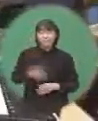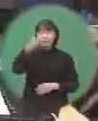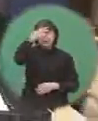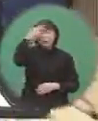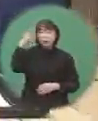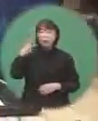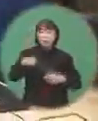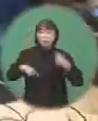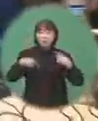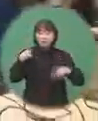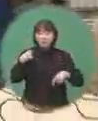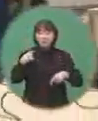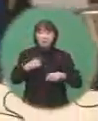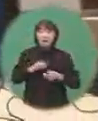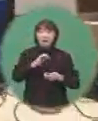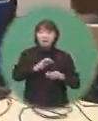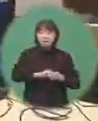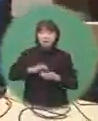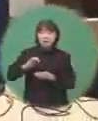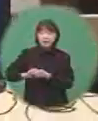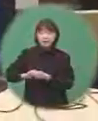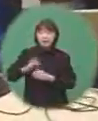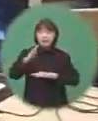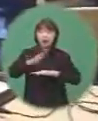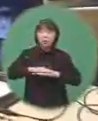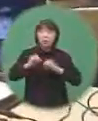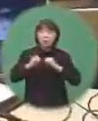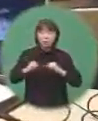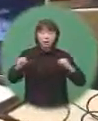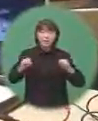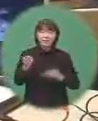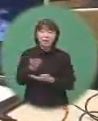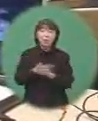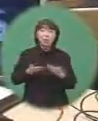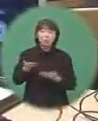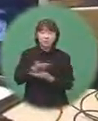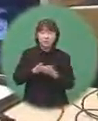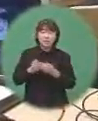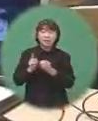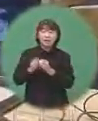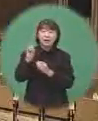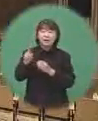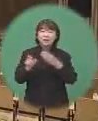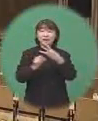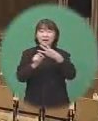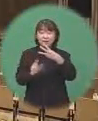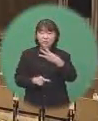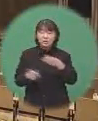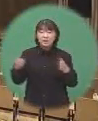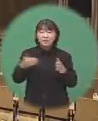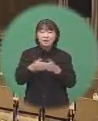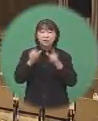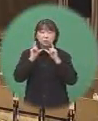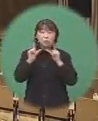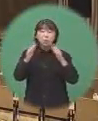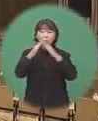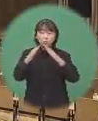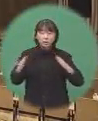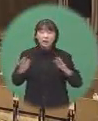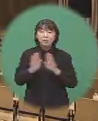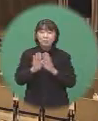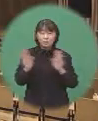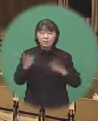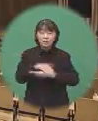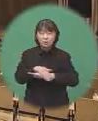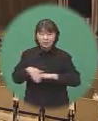高校生たちは定期的にオンラインで交流し、来年3月に最終報告会を行う予定